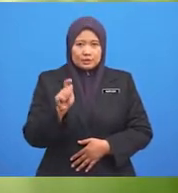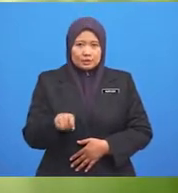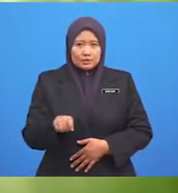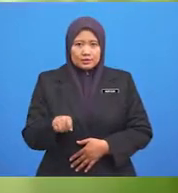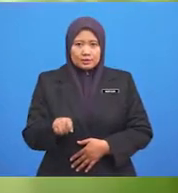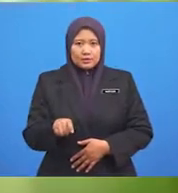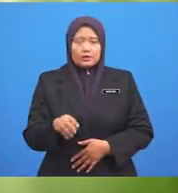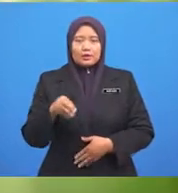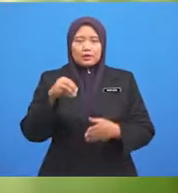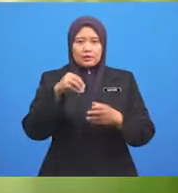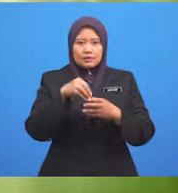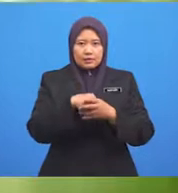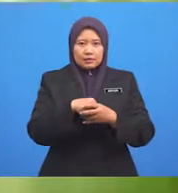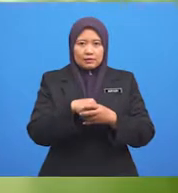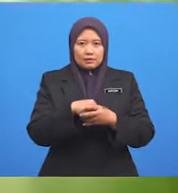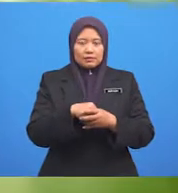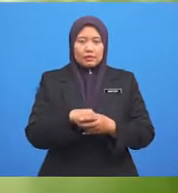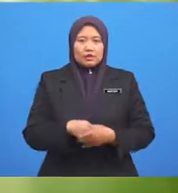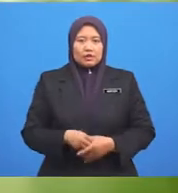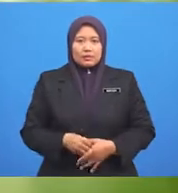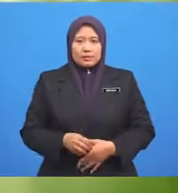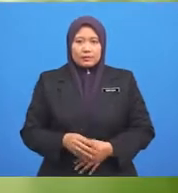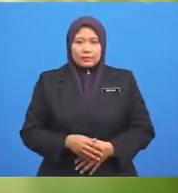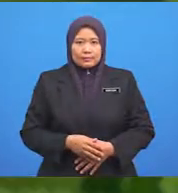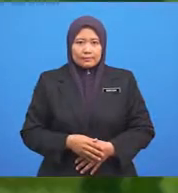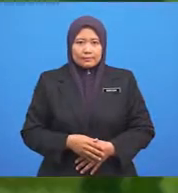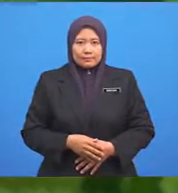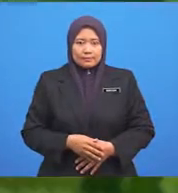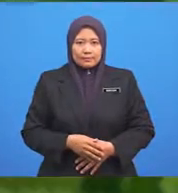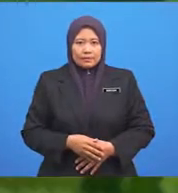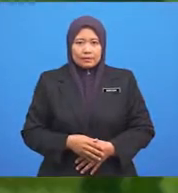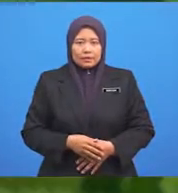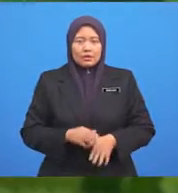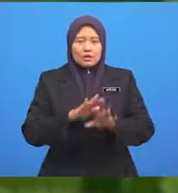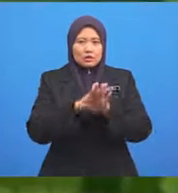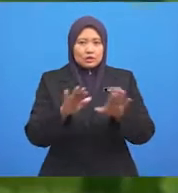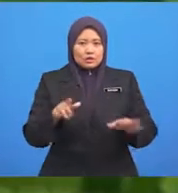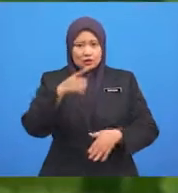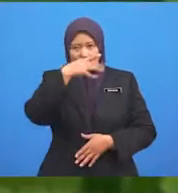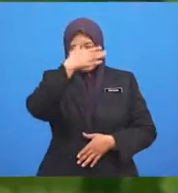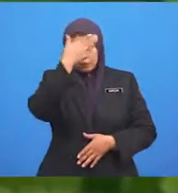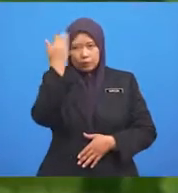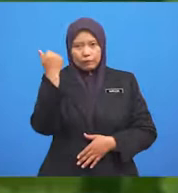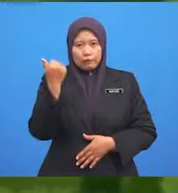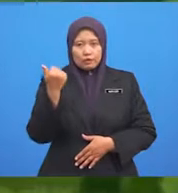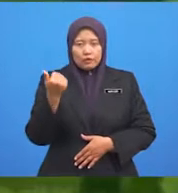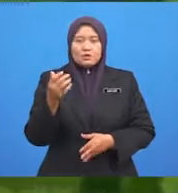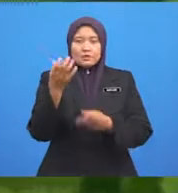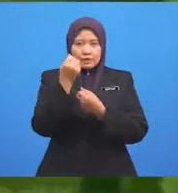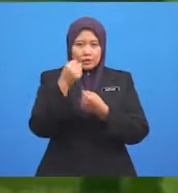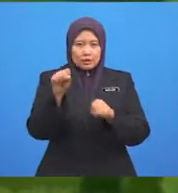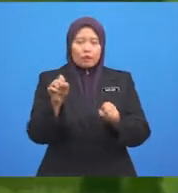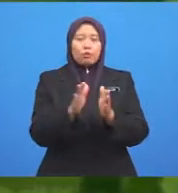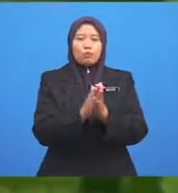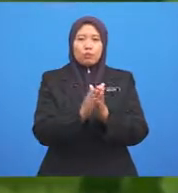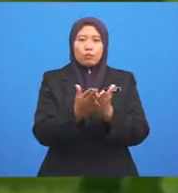rumah sehingga ke akhir pembelajaran kita. Jangan lupa sediakan buku nota